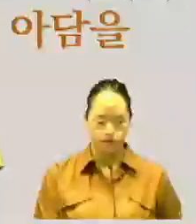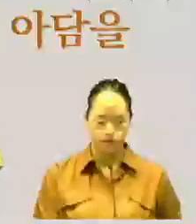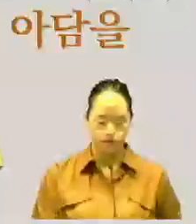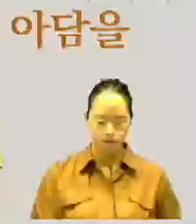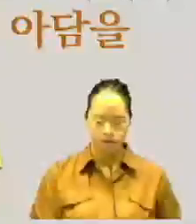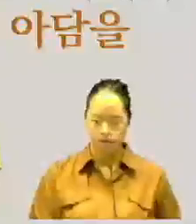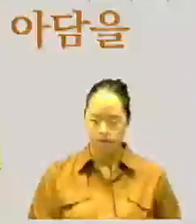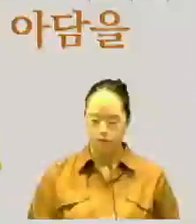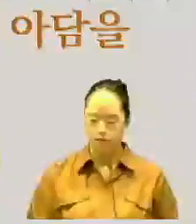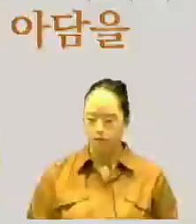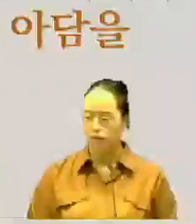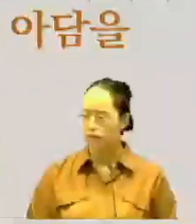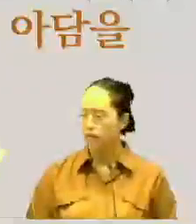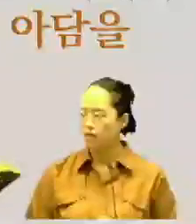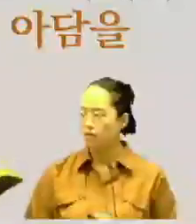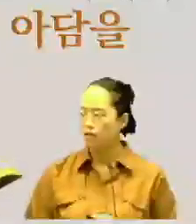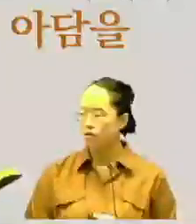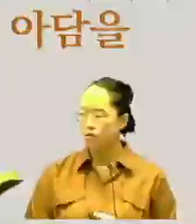吗？